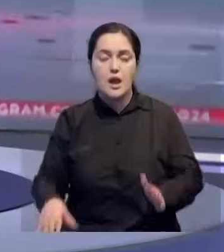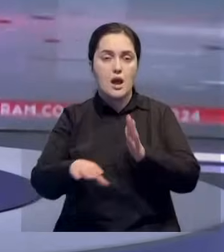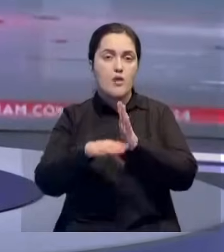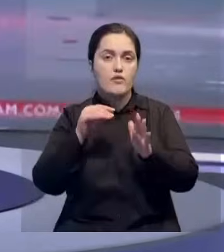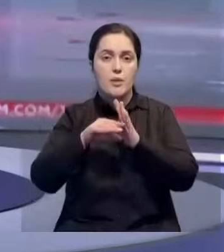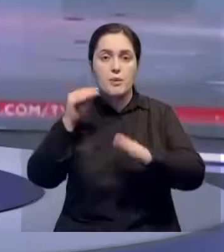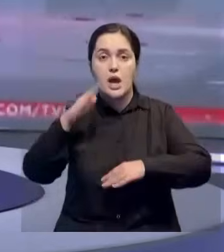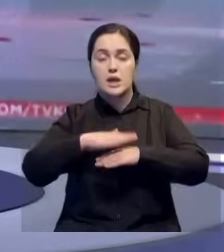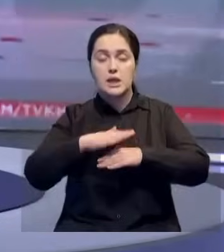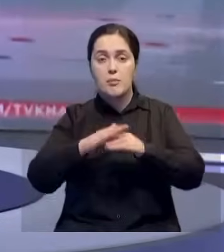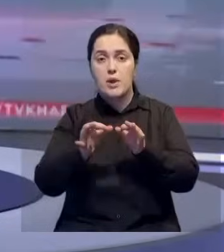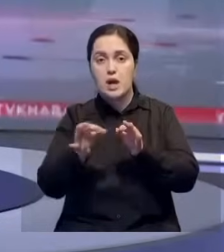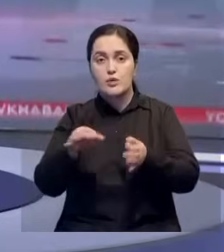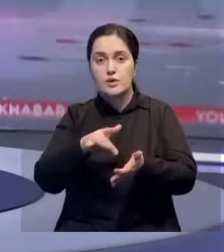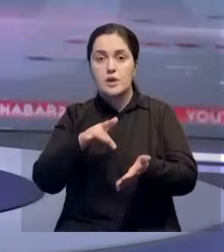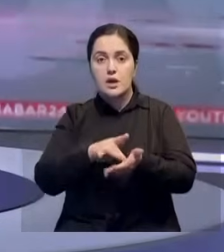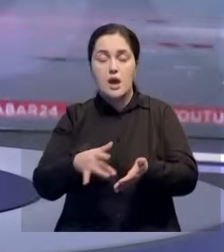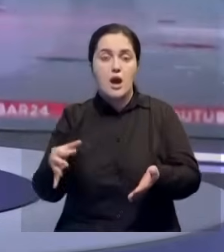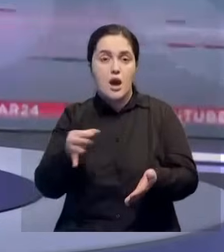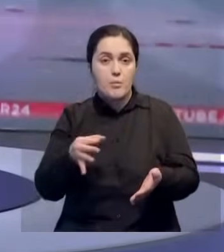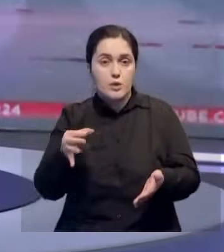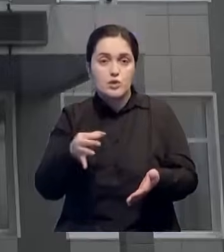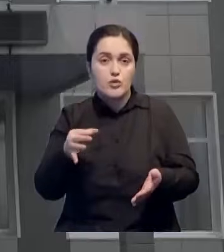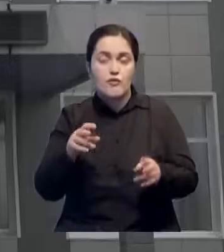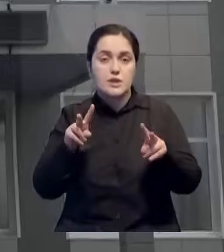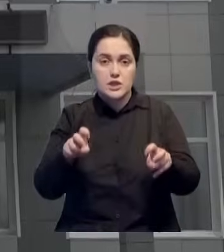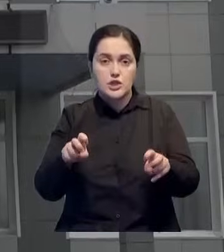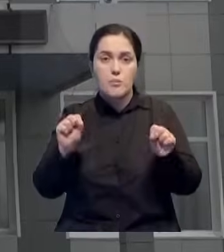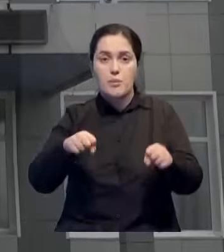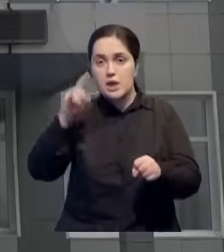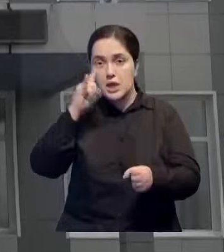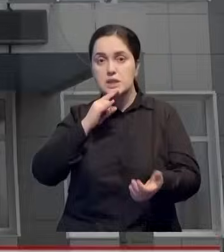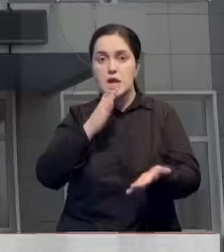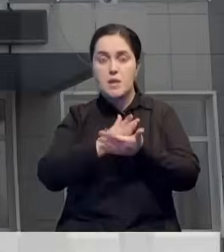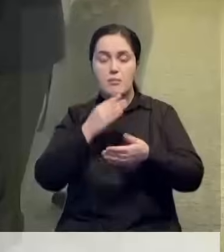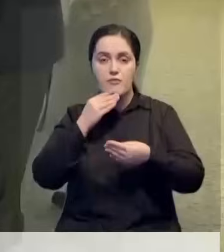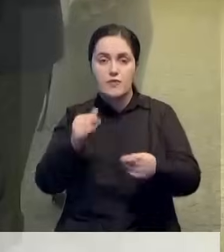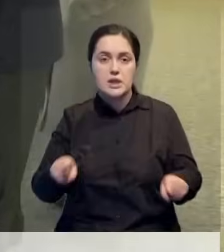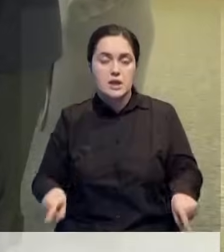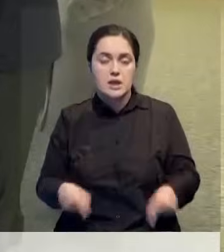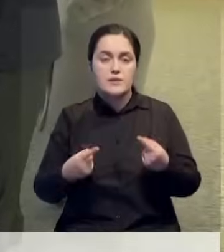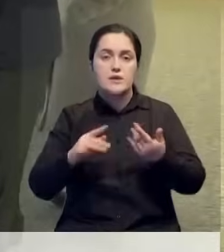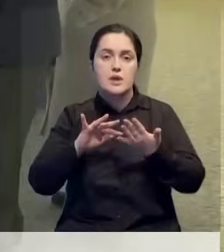Выборы акимов районов и городов областного значения позволяют казахстанцам напрямую влиять на развитие населенных пунктов. Так считает